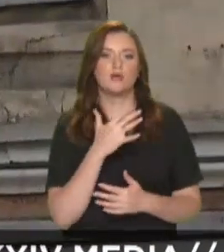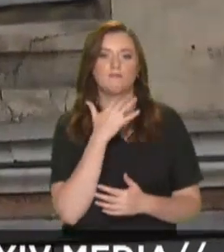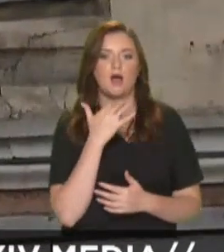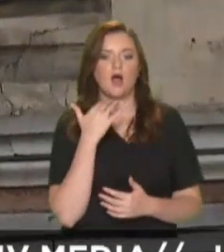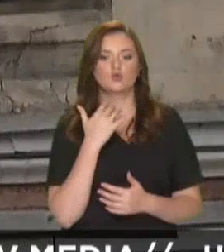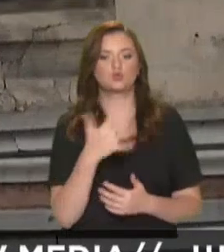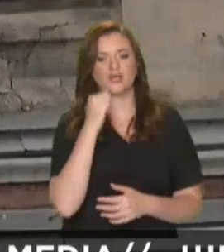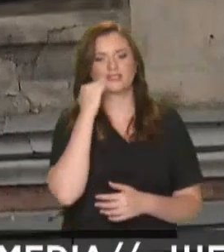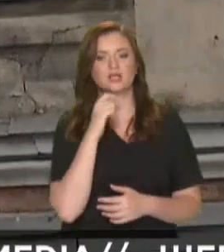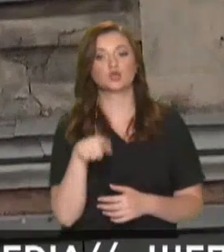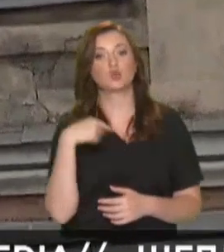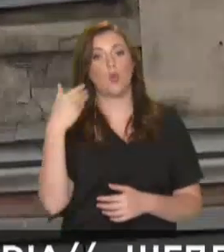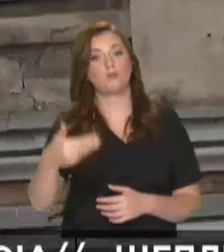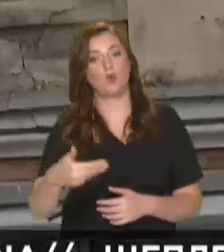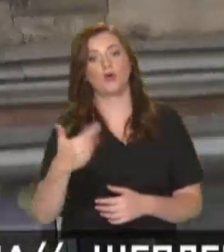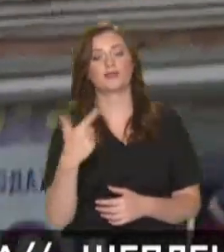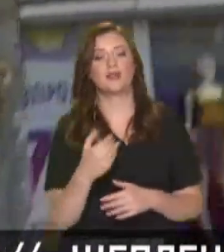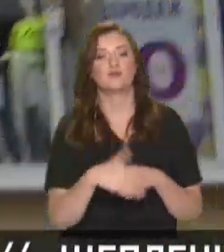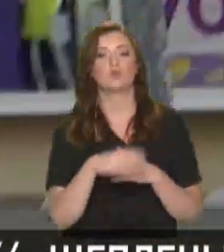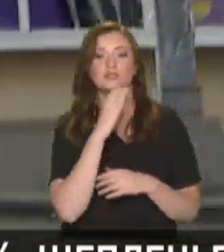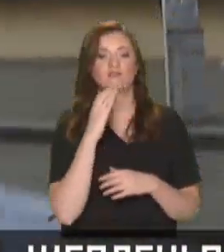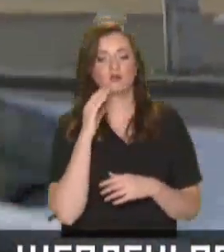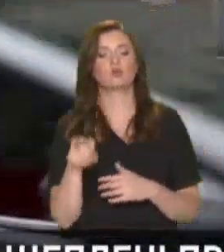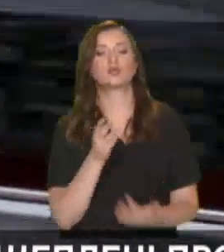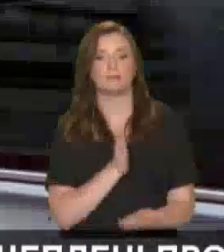але з того боку, де вулиця Льва Толстого, то там є